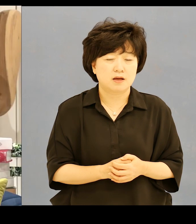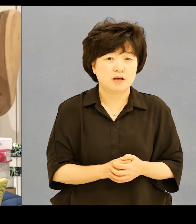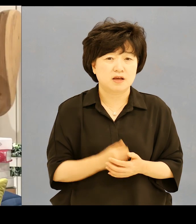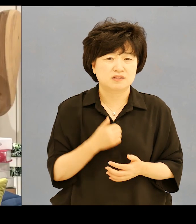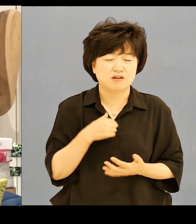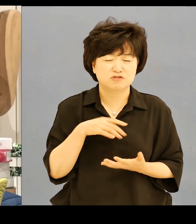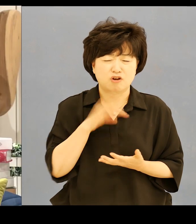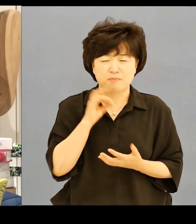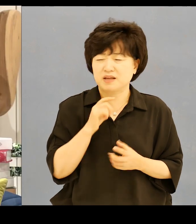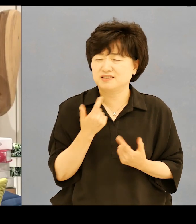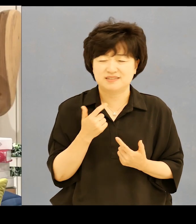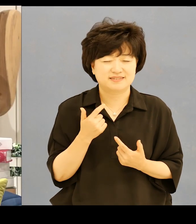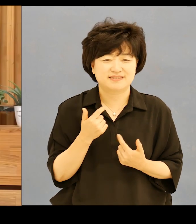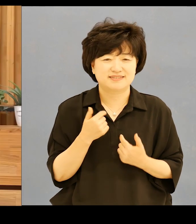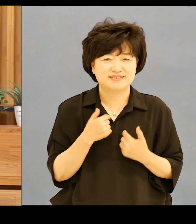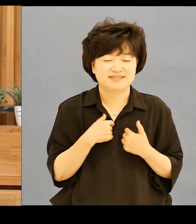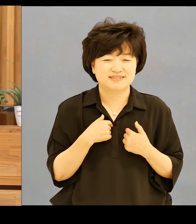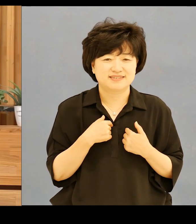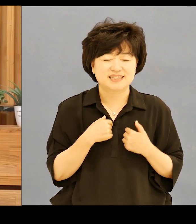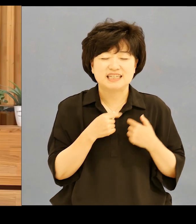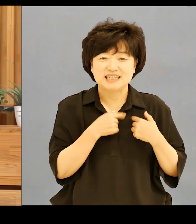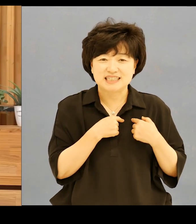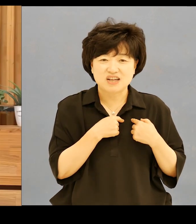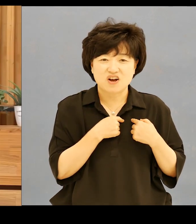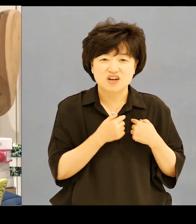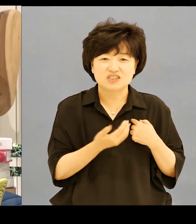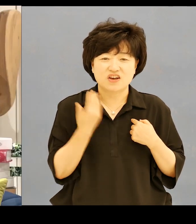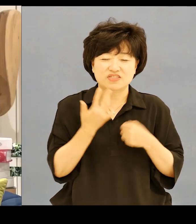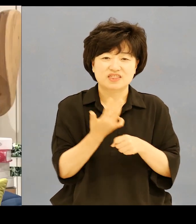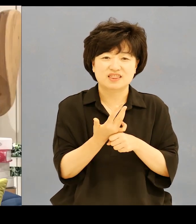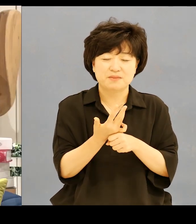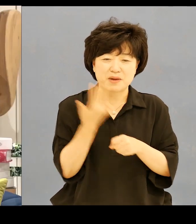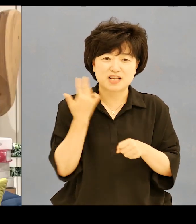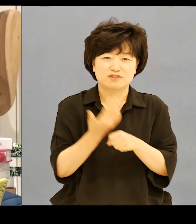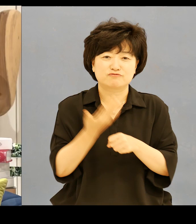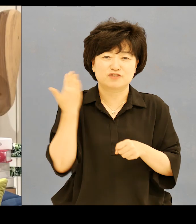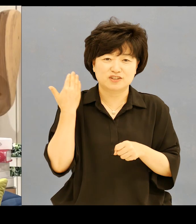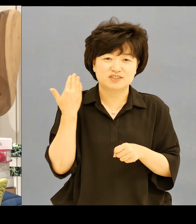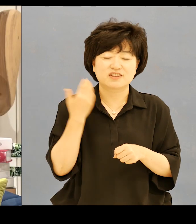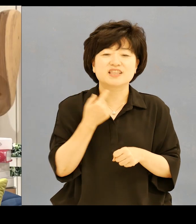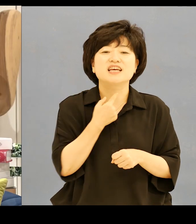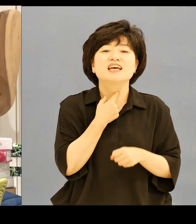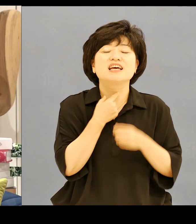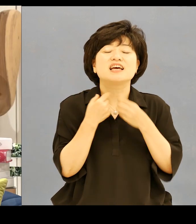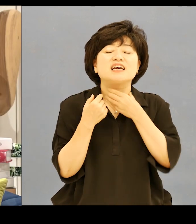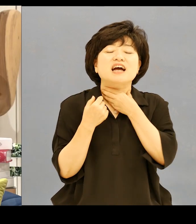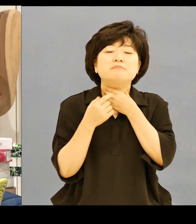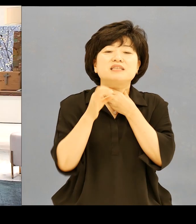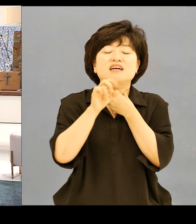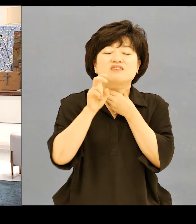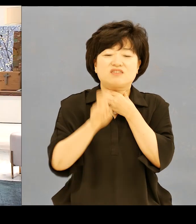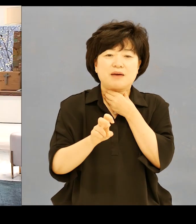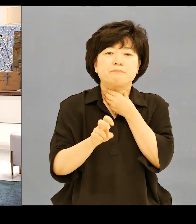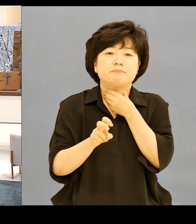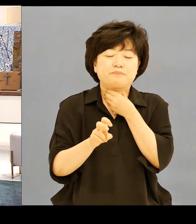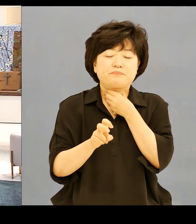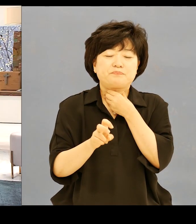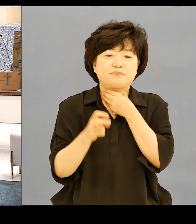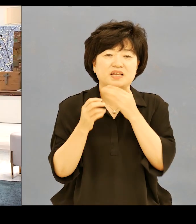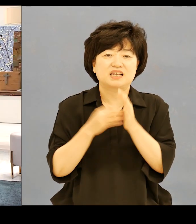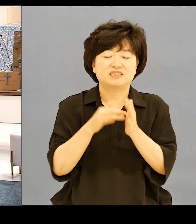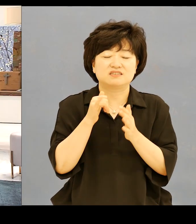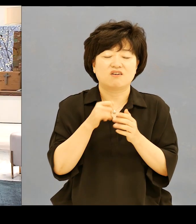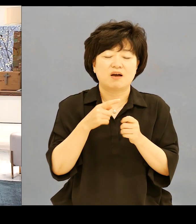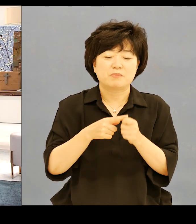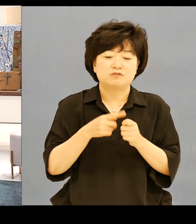근데 제가 이게 처음이 아니라서 예전에 9년 전에 갑상선암도 겪었어가지고 네.